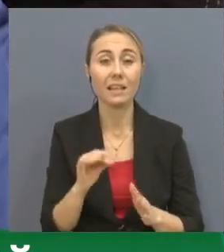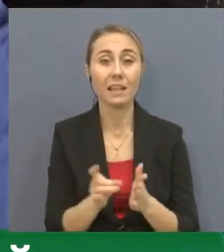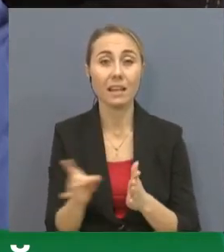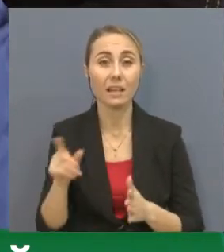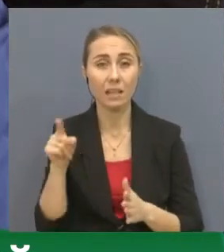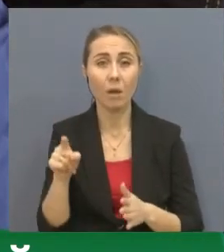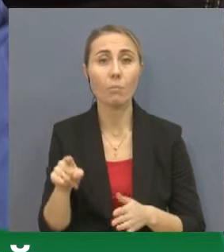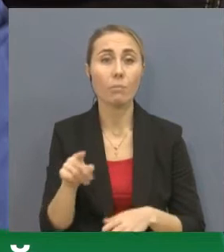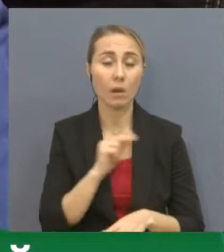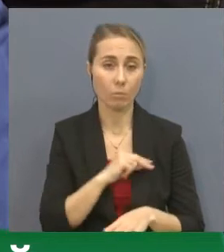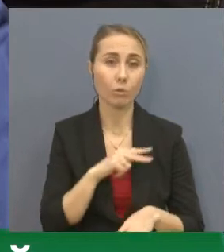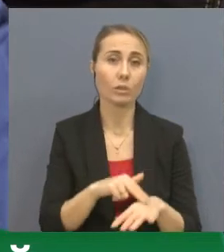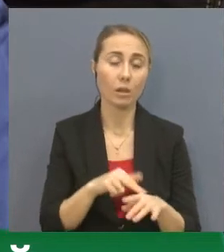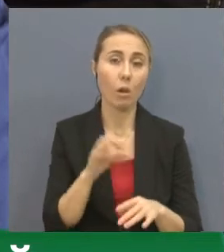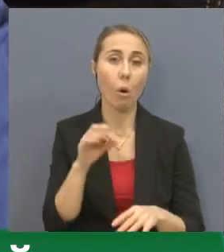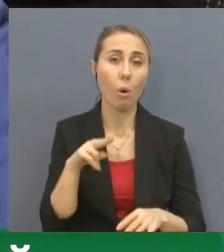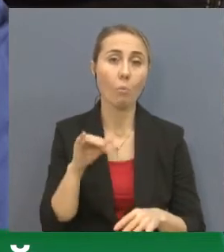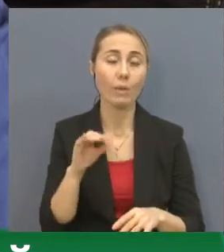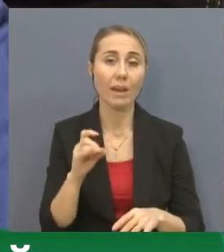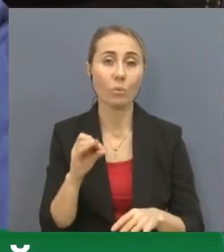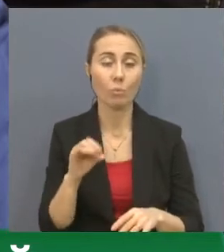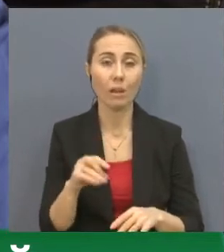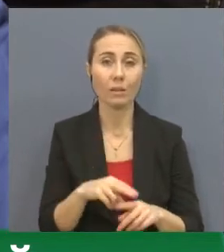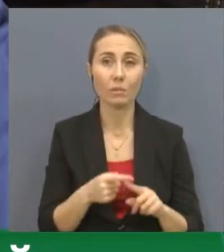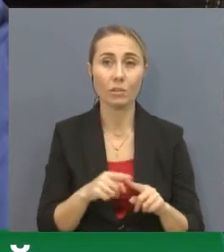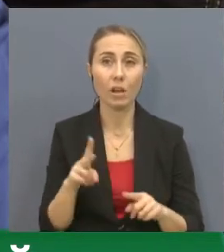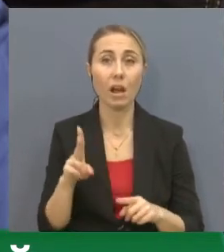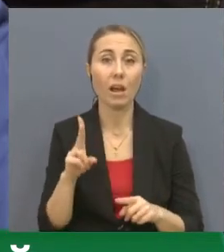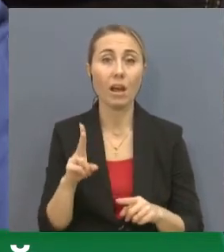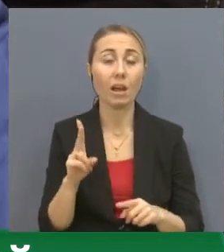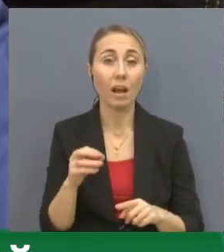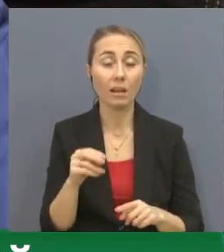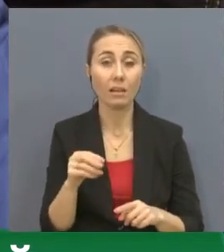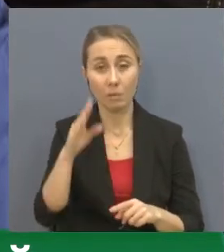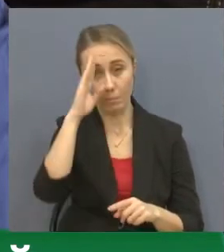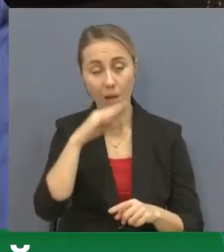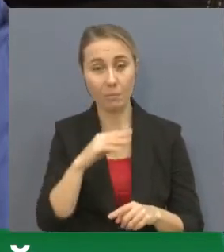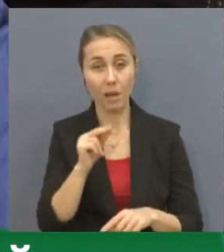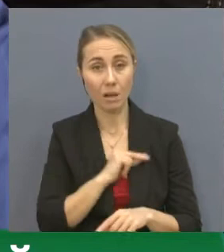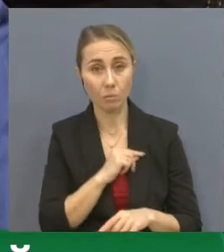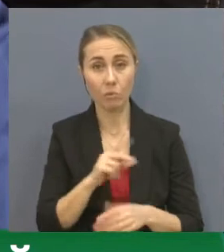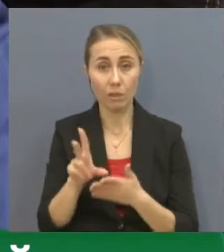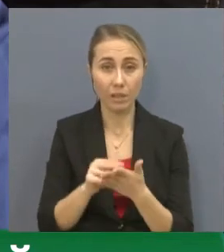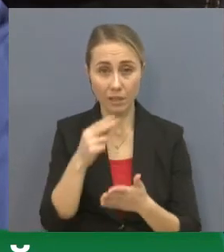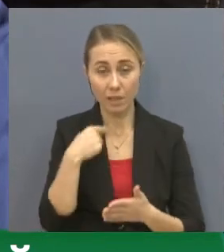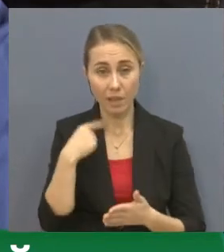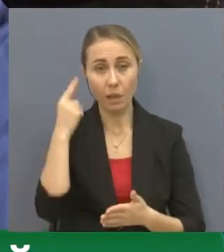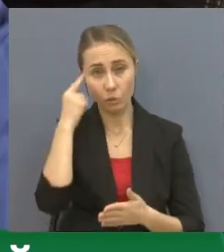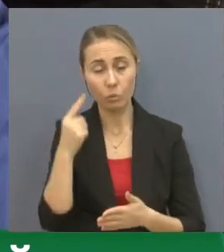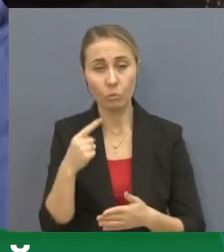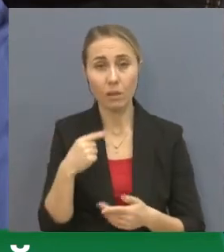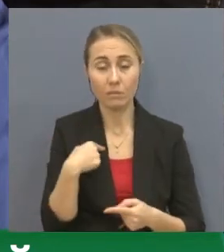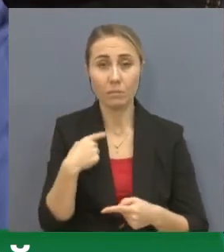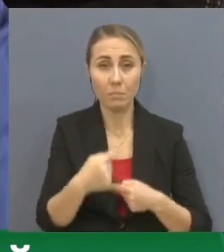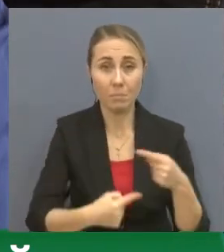оперуполномоченного примере того что видел как отец работает тоже ну я думаю так династия в плане того что